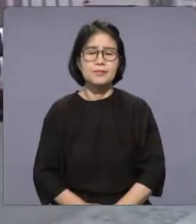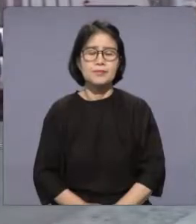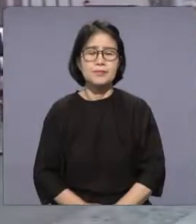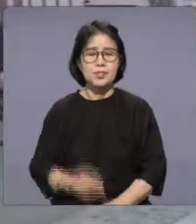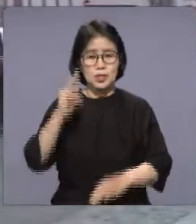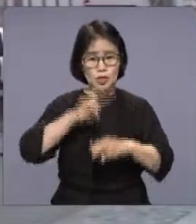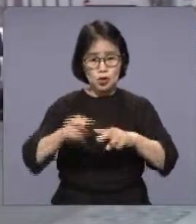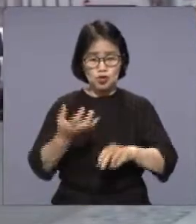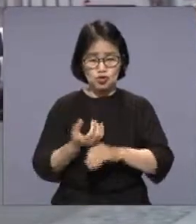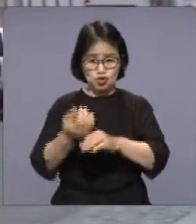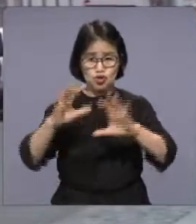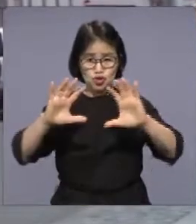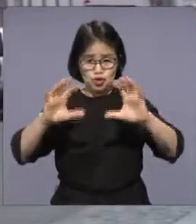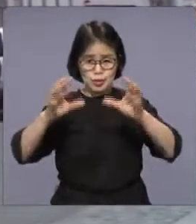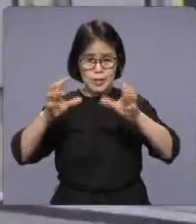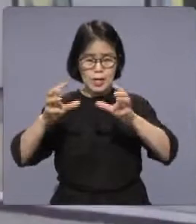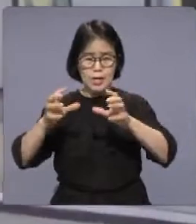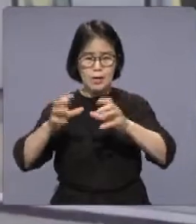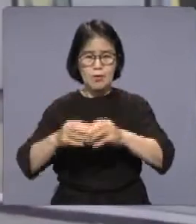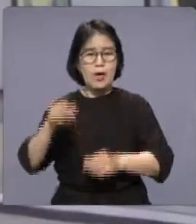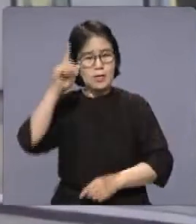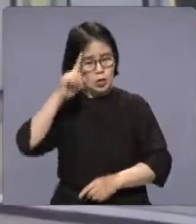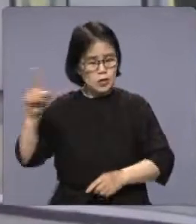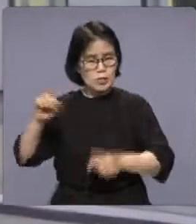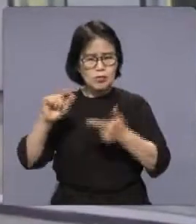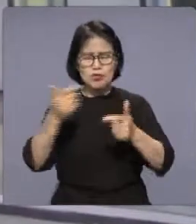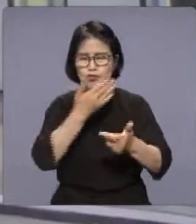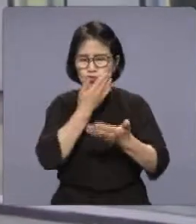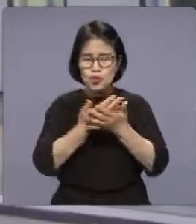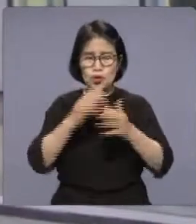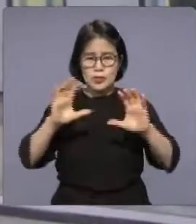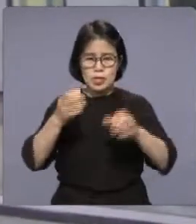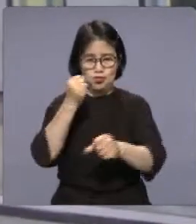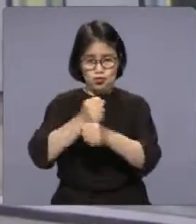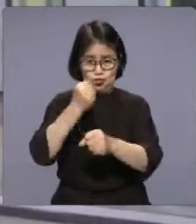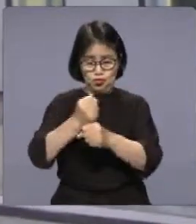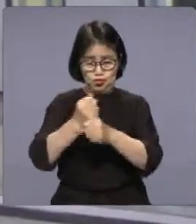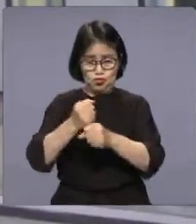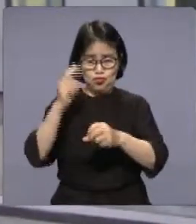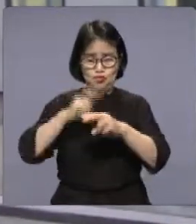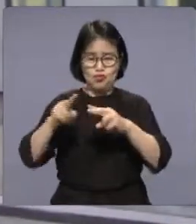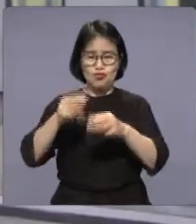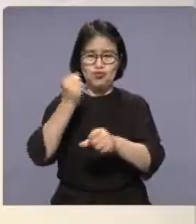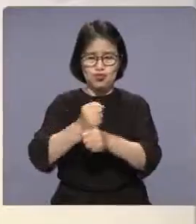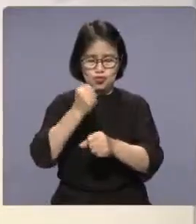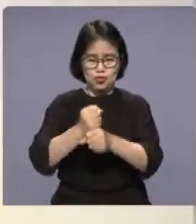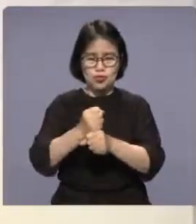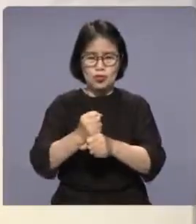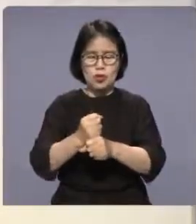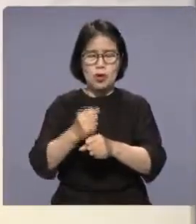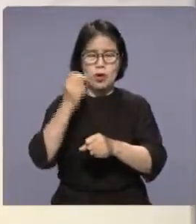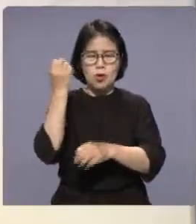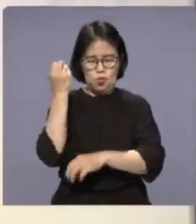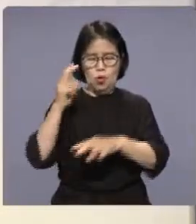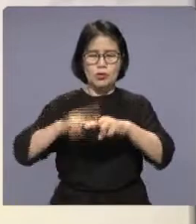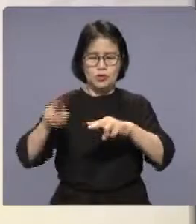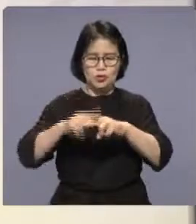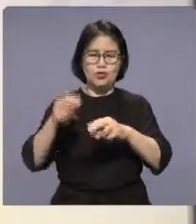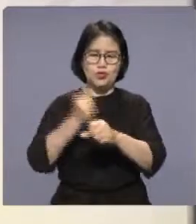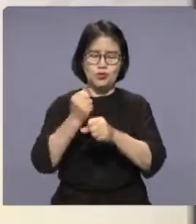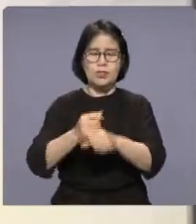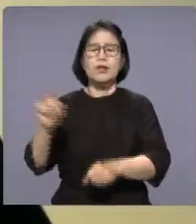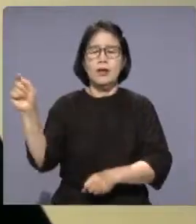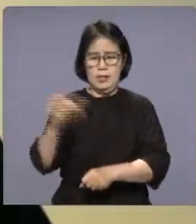석유 수출국 기구 OPEC과 러시아 등 주요 산유국들의 협의체 OPEC 플러스가 원유 증산에 속도를 내기로